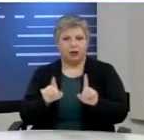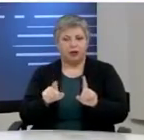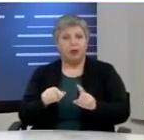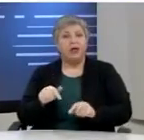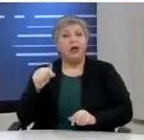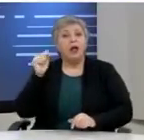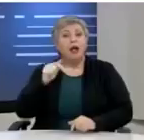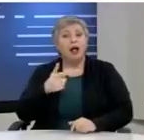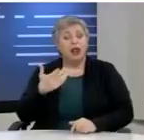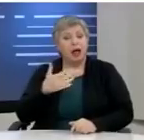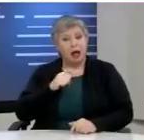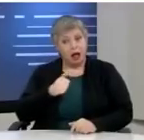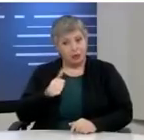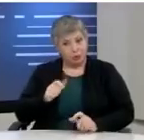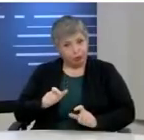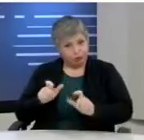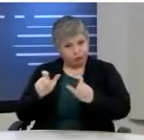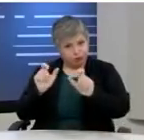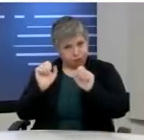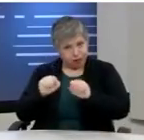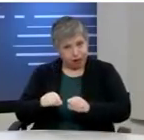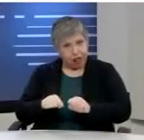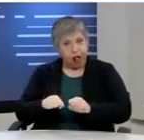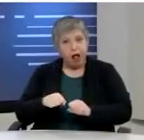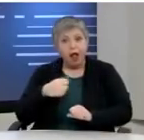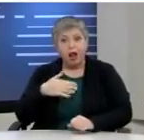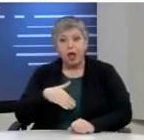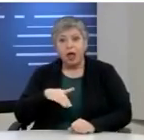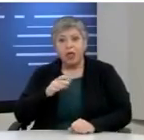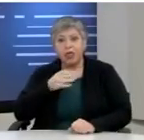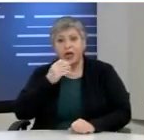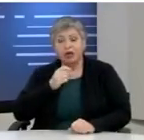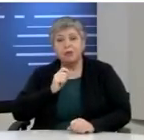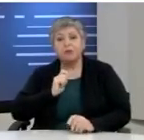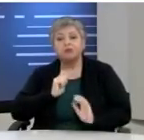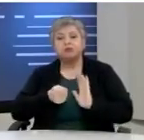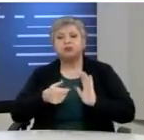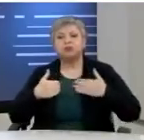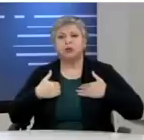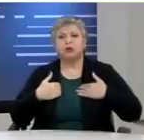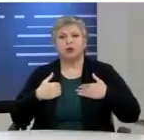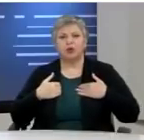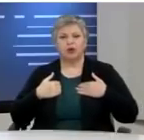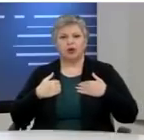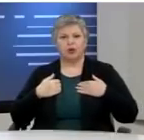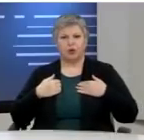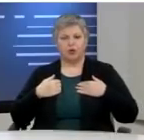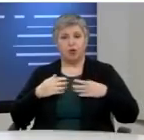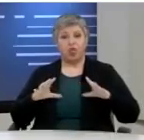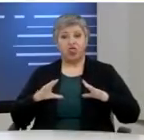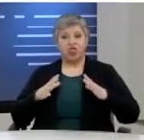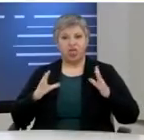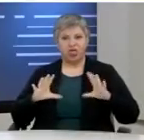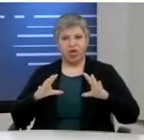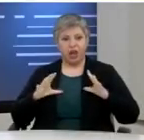χωρίς ωστόσο να ασκήσει βέτο, όπως σημολογείται. Διότι αυτή είναι η αλήθεια. Δεν υπήρξε ποτέ βέτο.